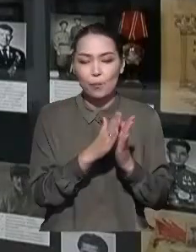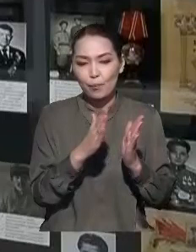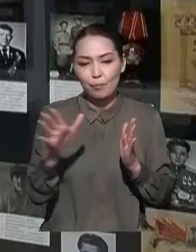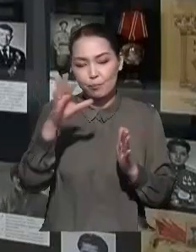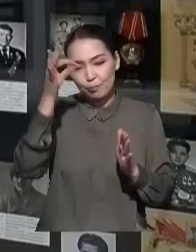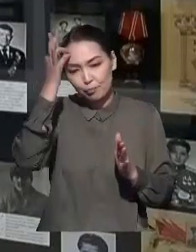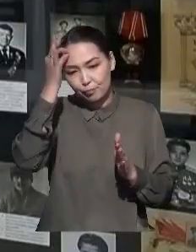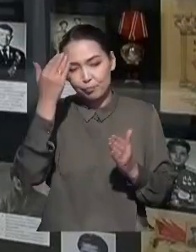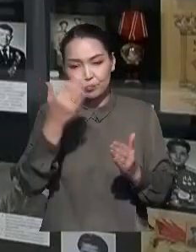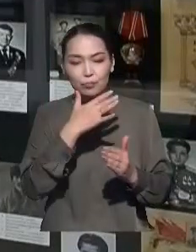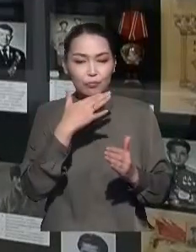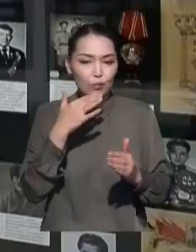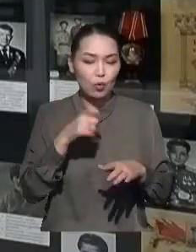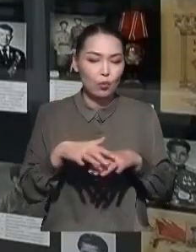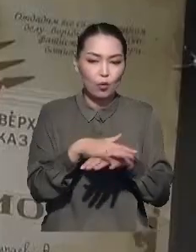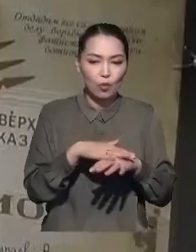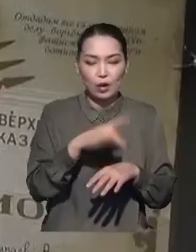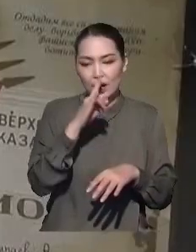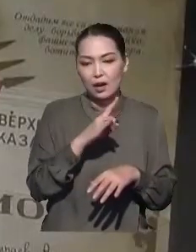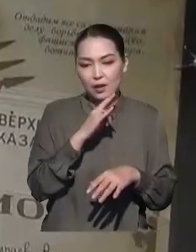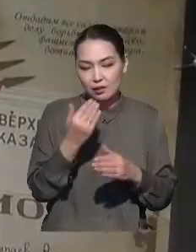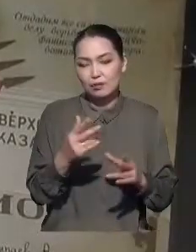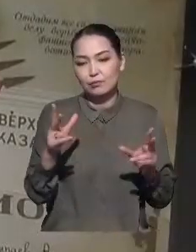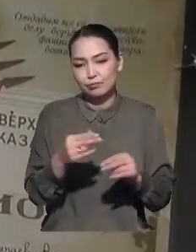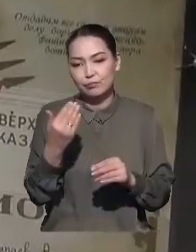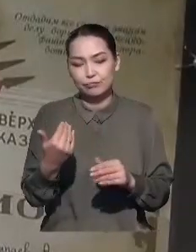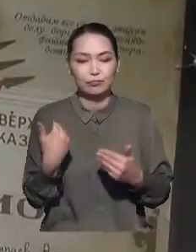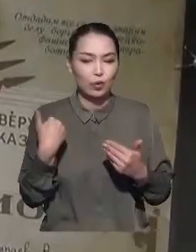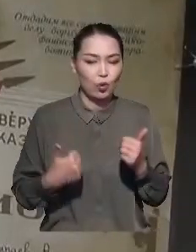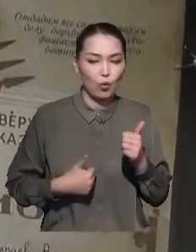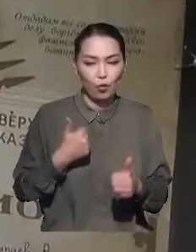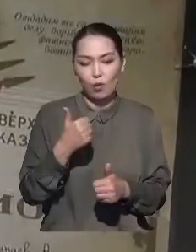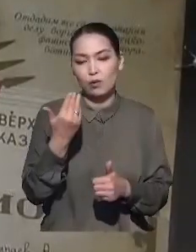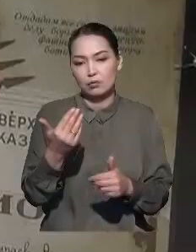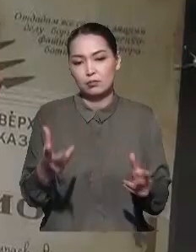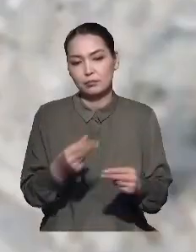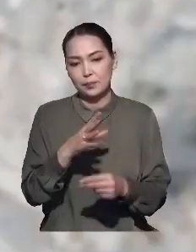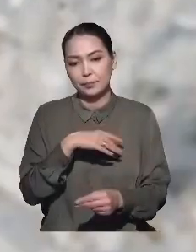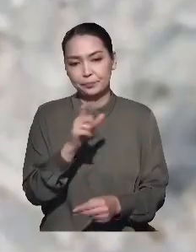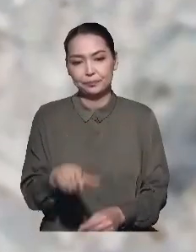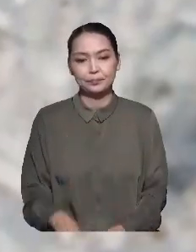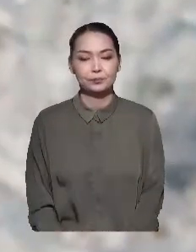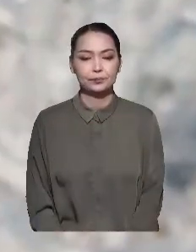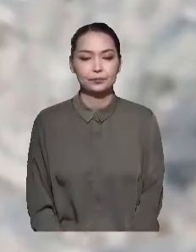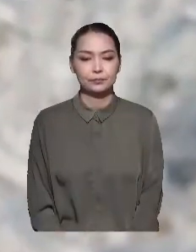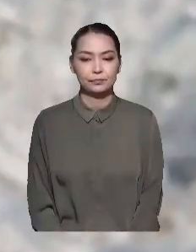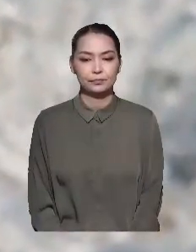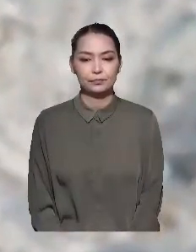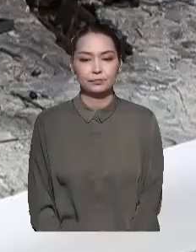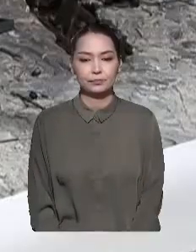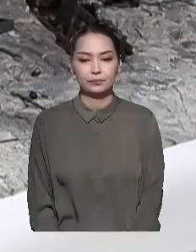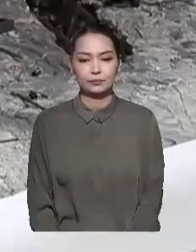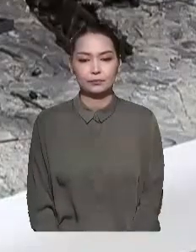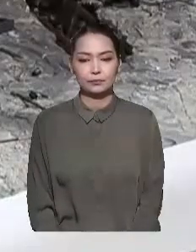556 казахстанцев часть из которых красноармейцы из Восточного Казахстана Ирина Якунина Ринат джумагулов Астана тас